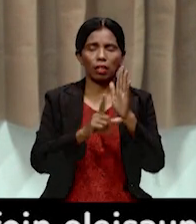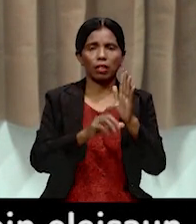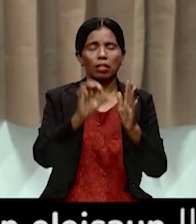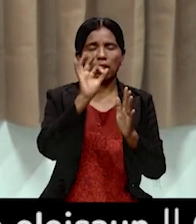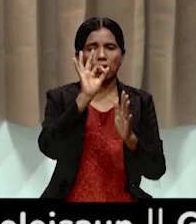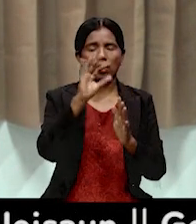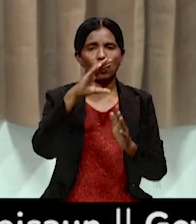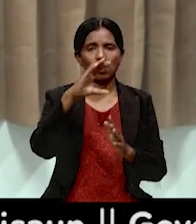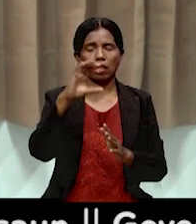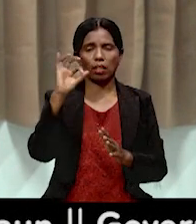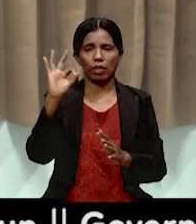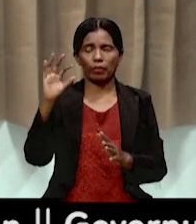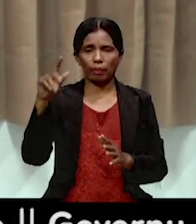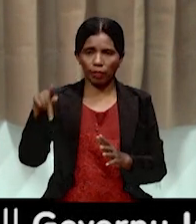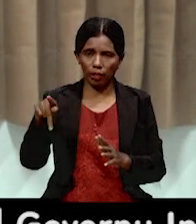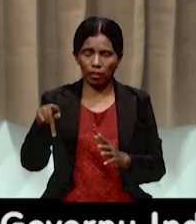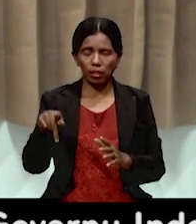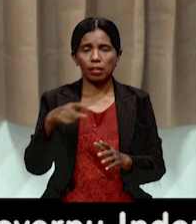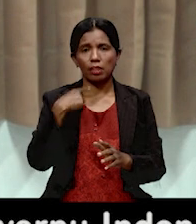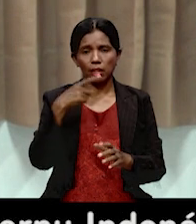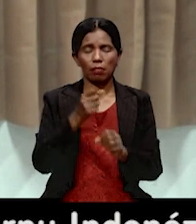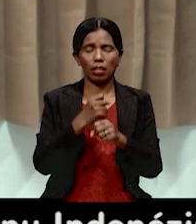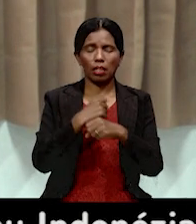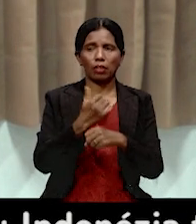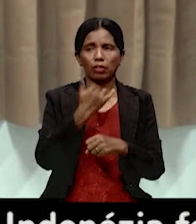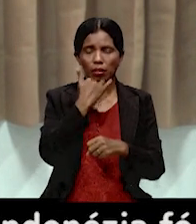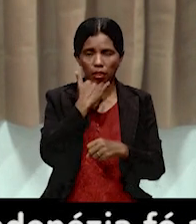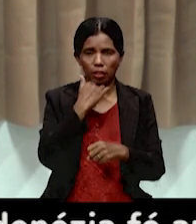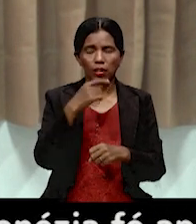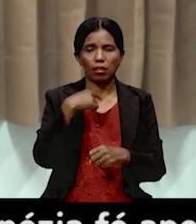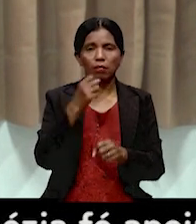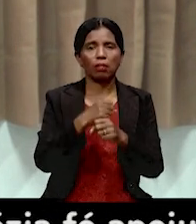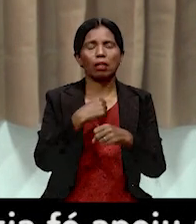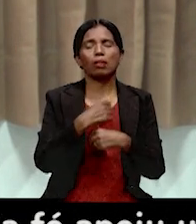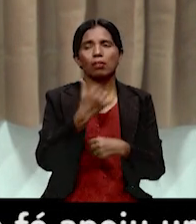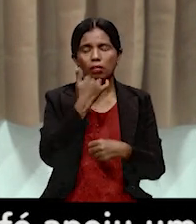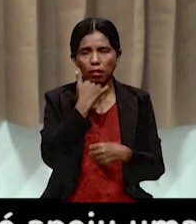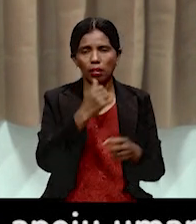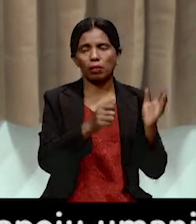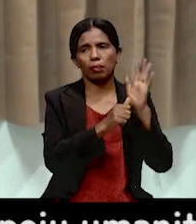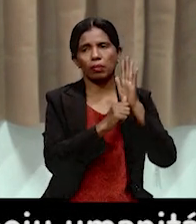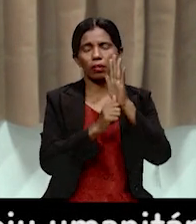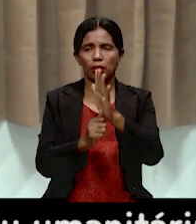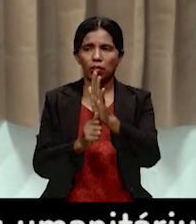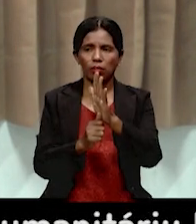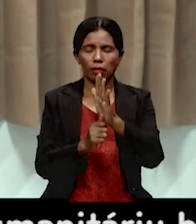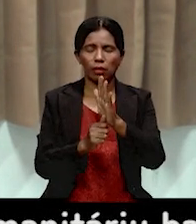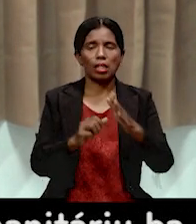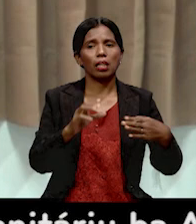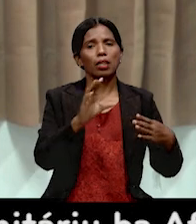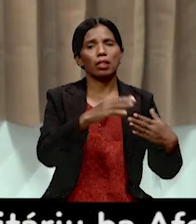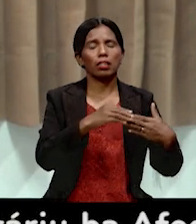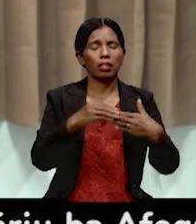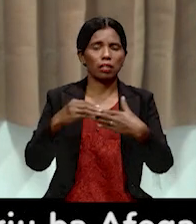kata semak halo salah semak halo irregularidade ruma pasta presenta ba autoridade maksimum liu atau bele